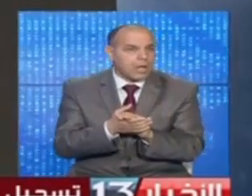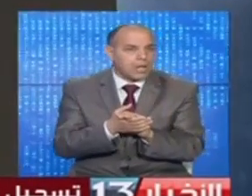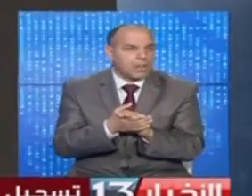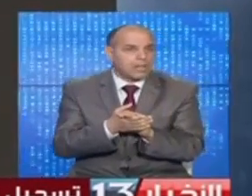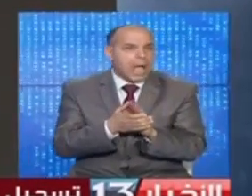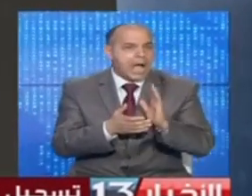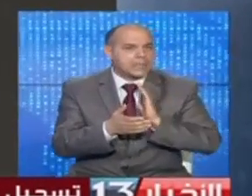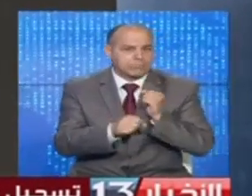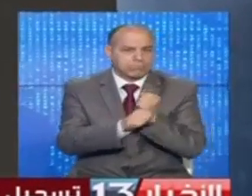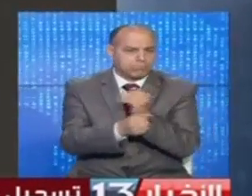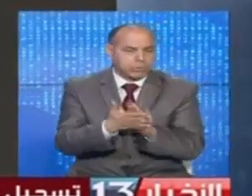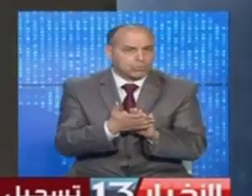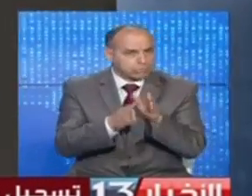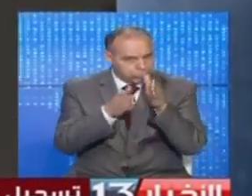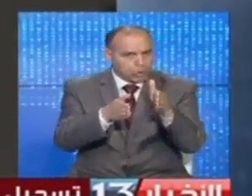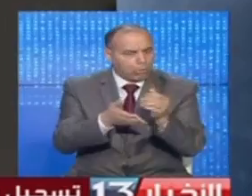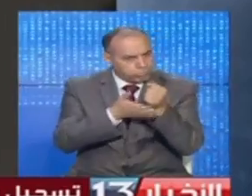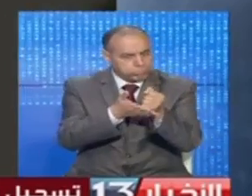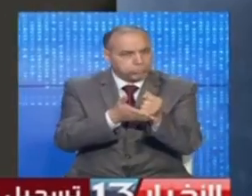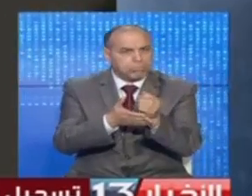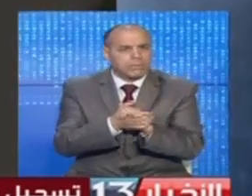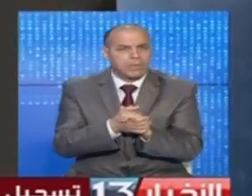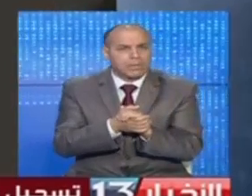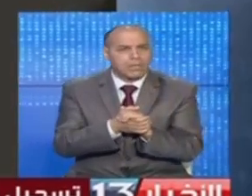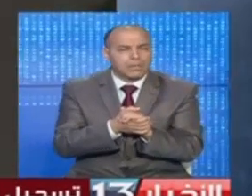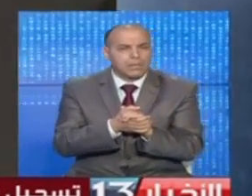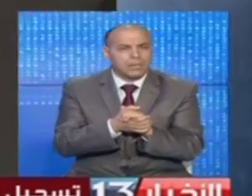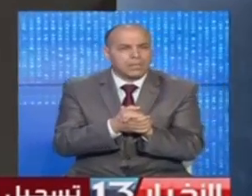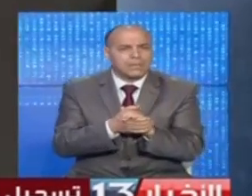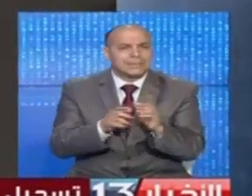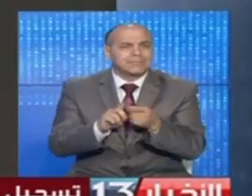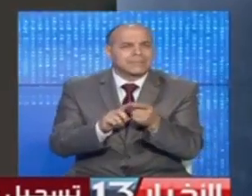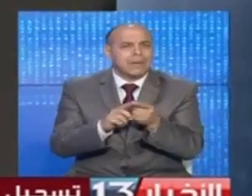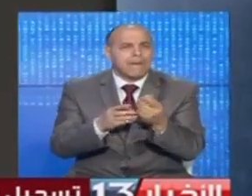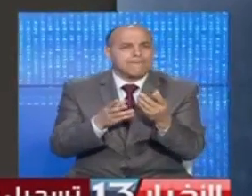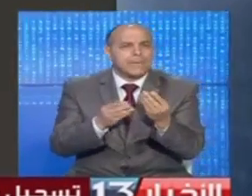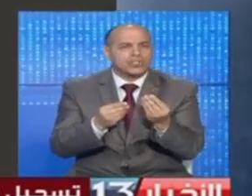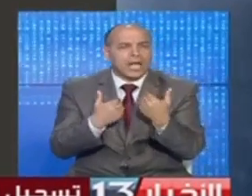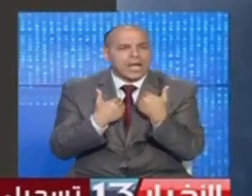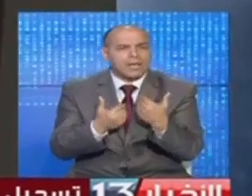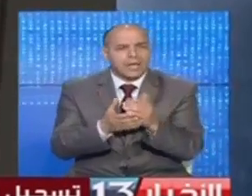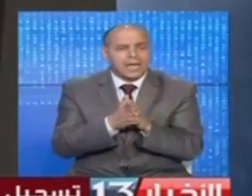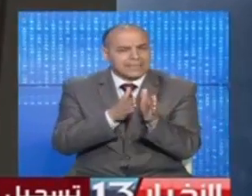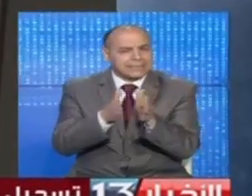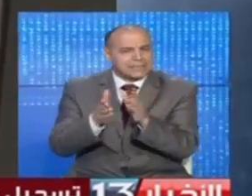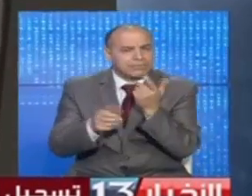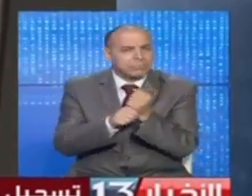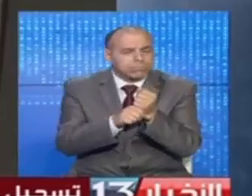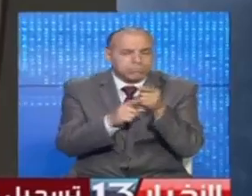عسكريين متطوعين. هو نطاق اختصاصنا تريكاتو شويه، احنا نطاق اختصاصنا